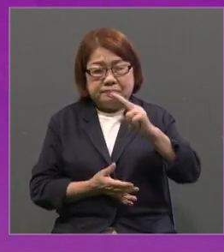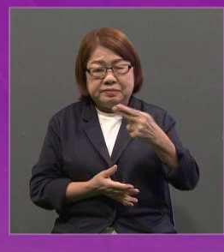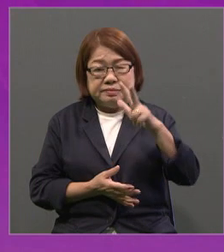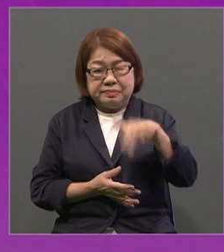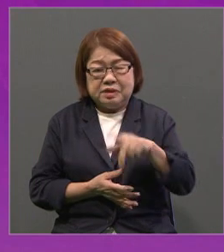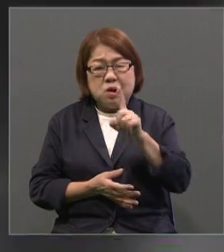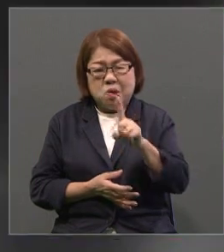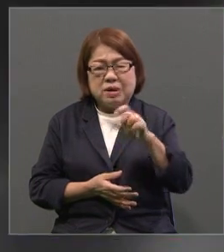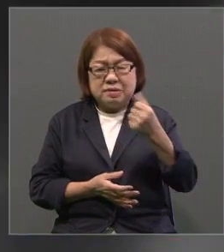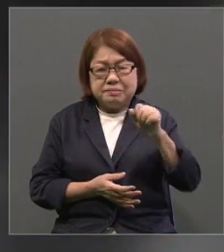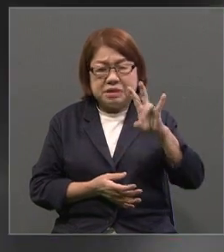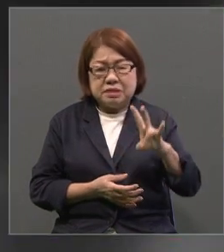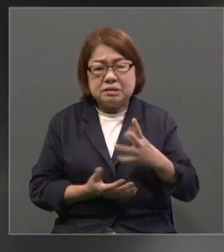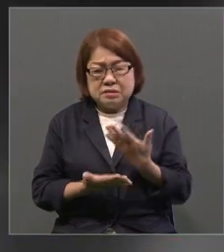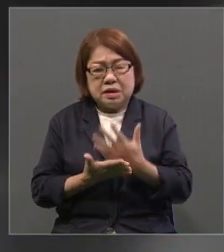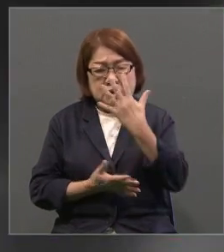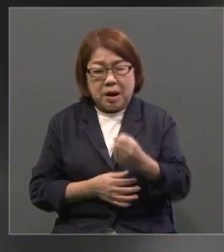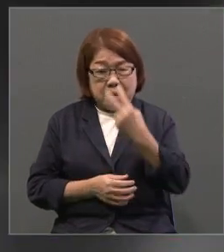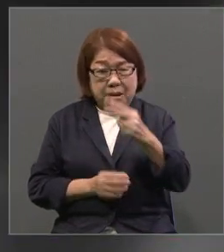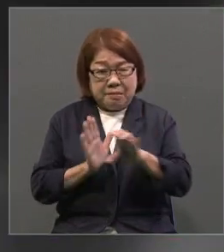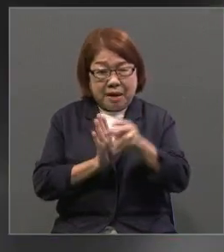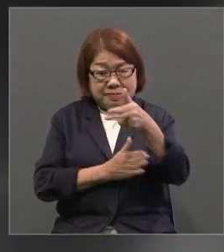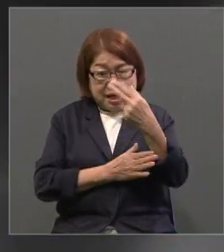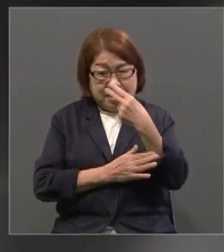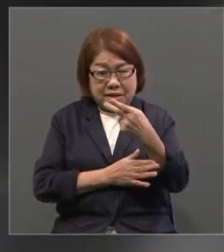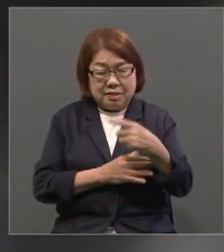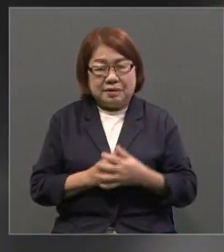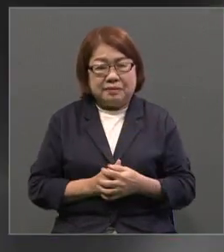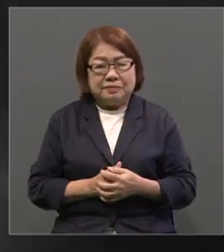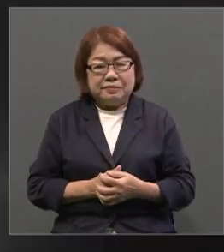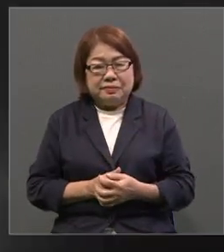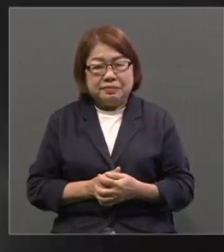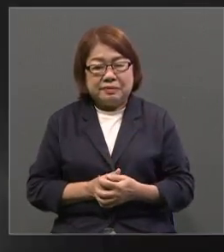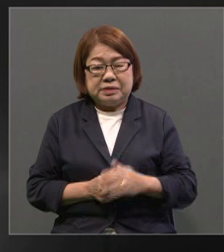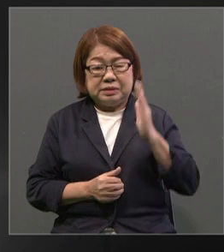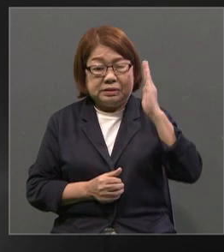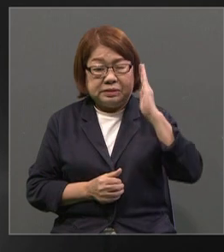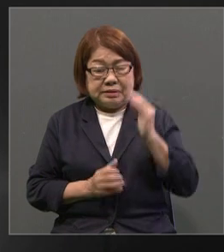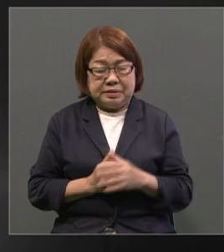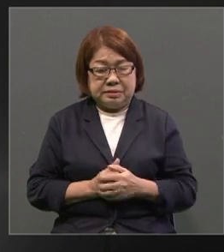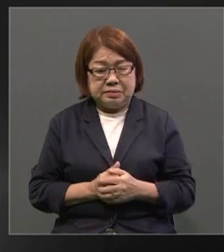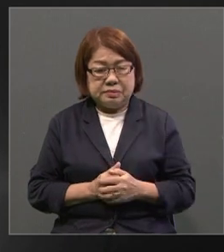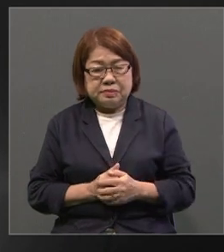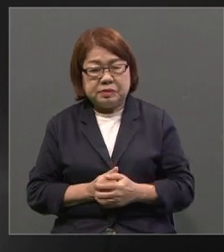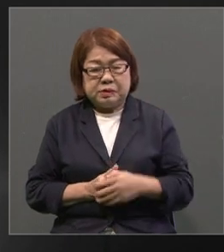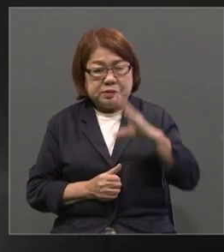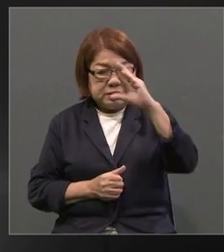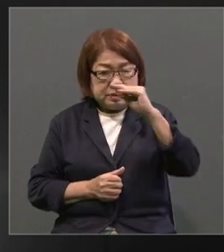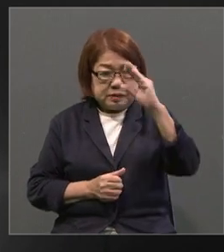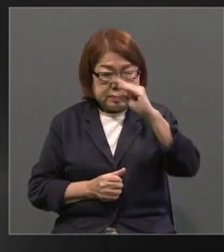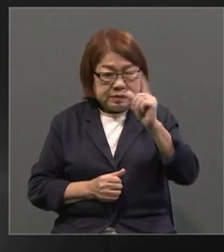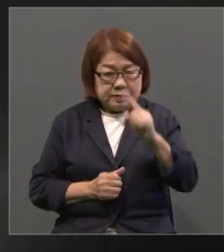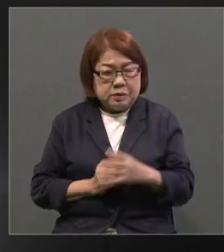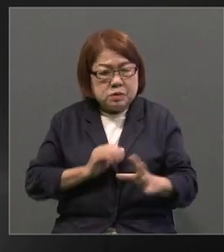33,117บาทครับนี่ฮะคุณผู้ชมดูภาพกล้องวงจรปิดเนี่ยเราจะเห็นนี่คือโจรคือเนี่ยมามาเอา